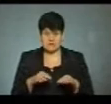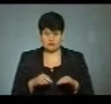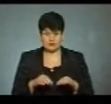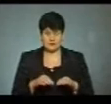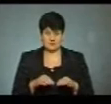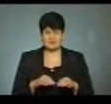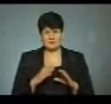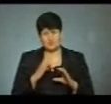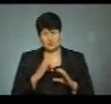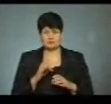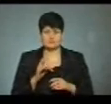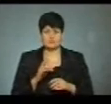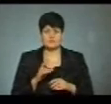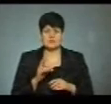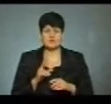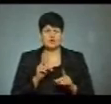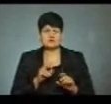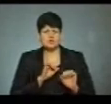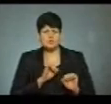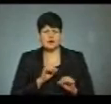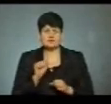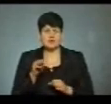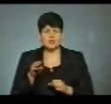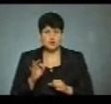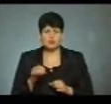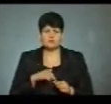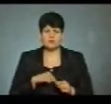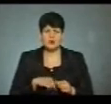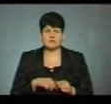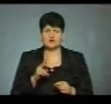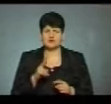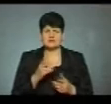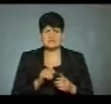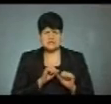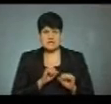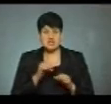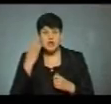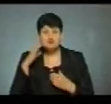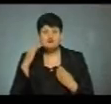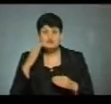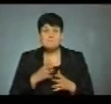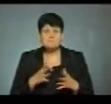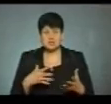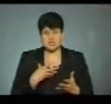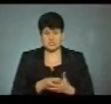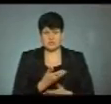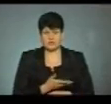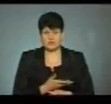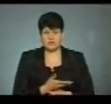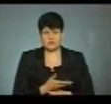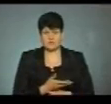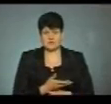багато заступниця, чи за атошника, чи за якісь моральні принципи. Дехто навіть захищає чуже більше, ніж своє.